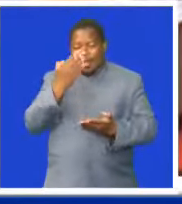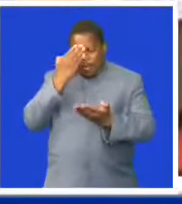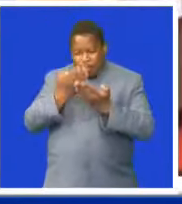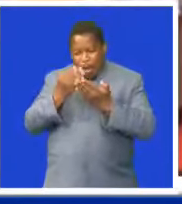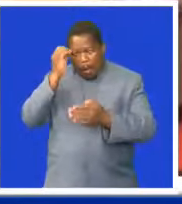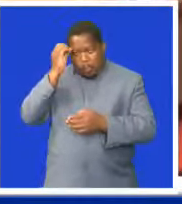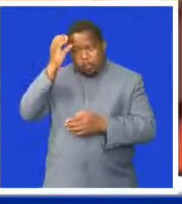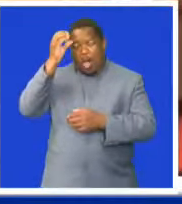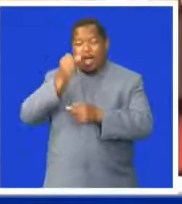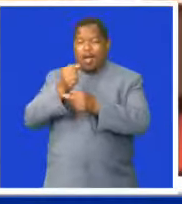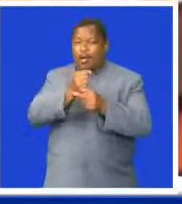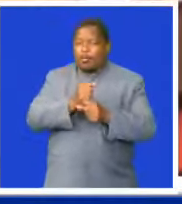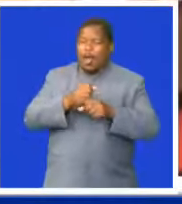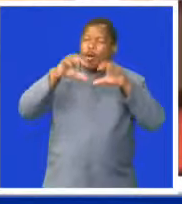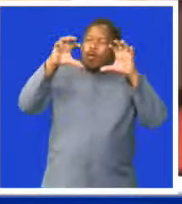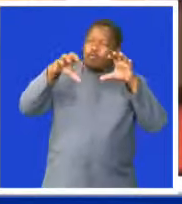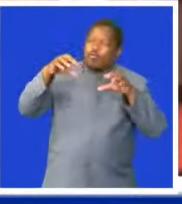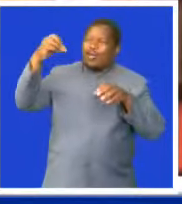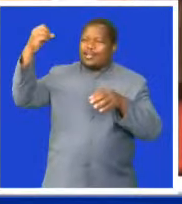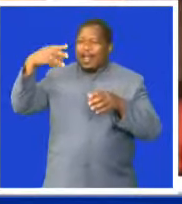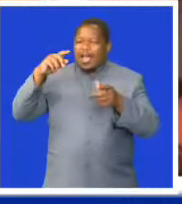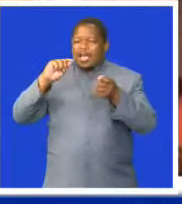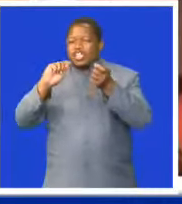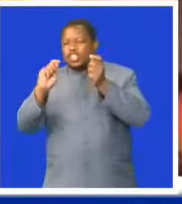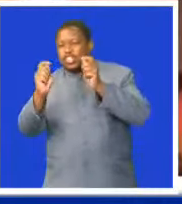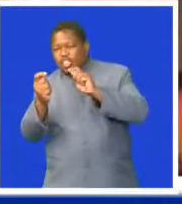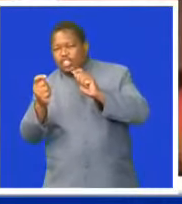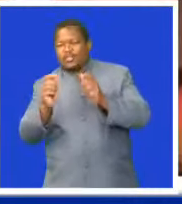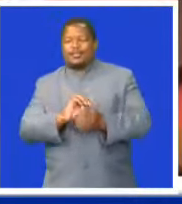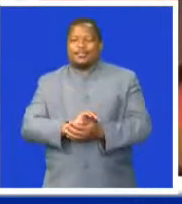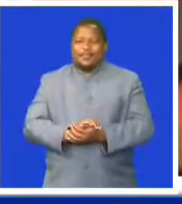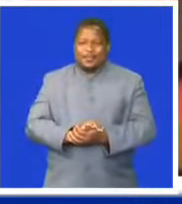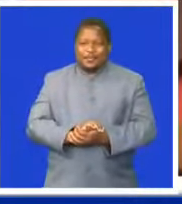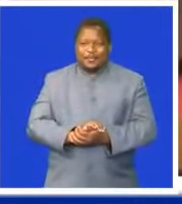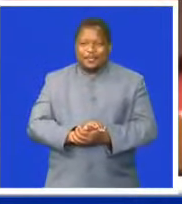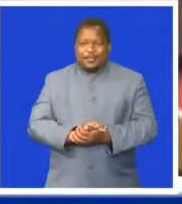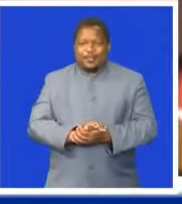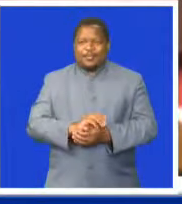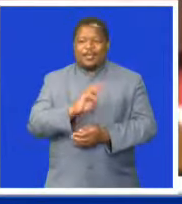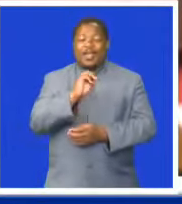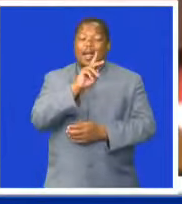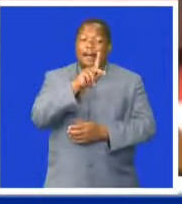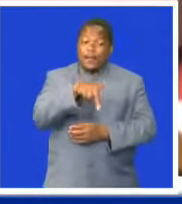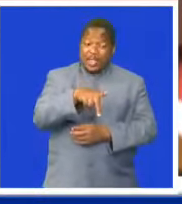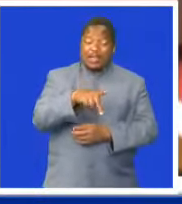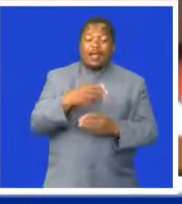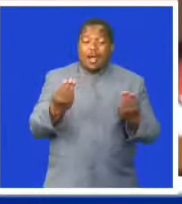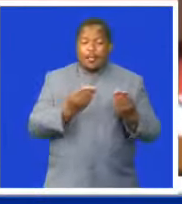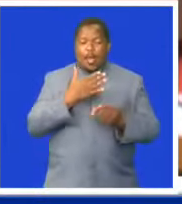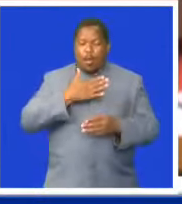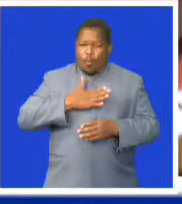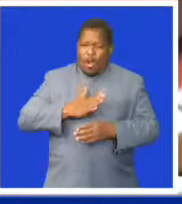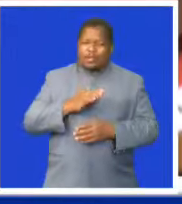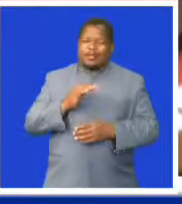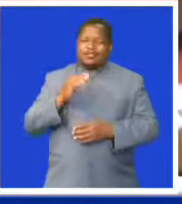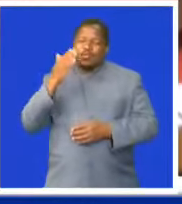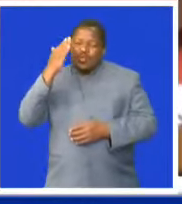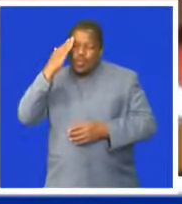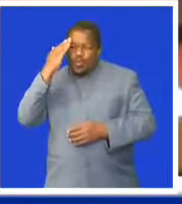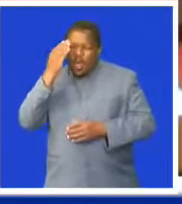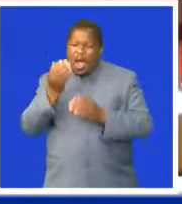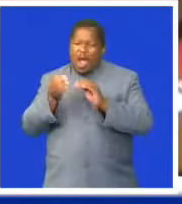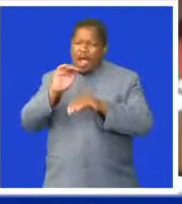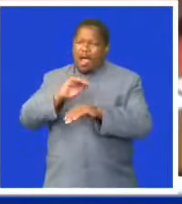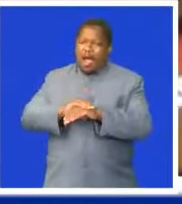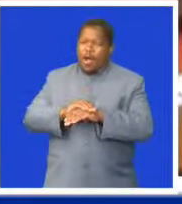Malunga ephalamende afuna kwati enduneni yetemafa ukuthi kumiswe njani kusebenta kwetinkampani lebetakha International Convention Center and Five